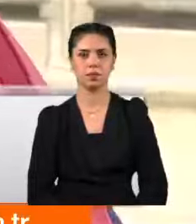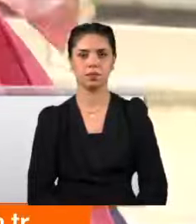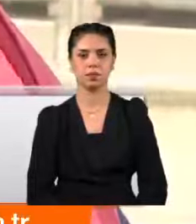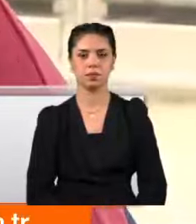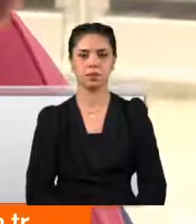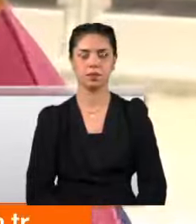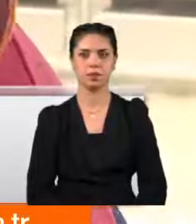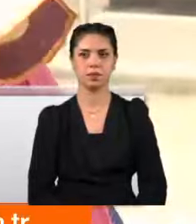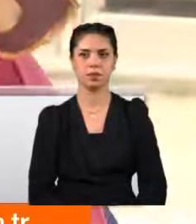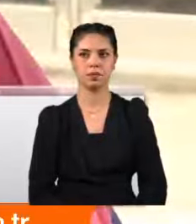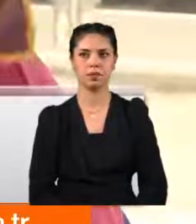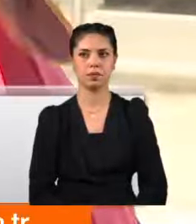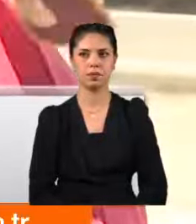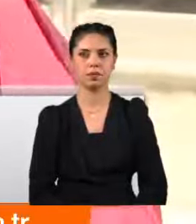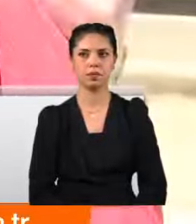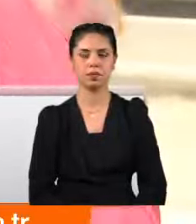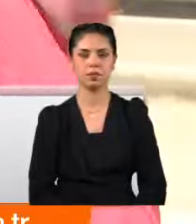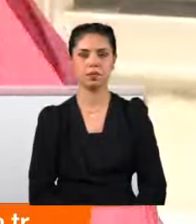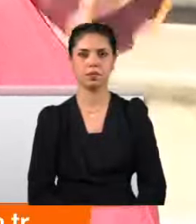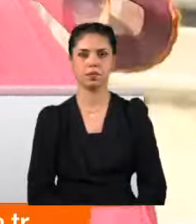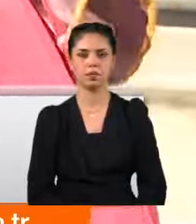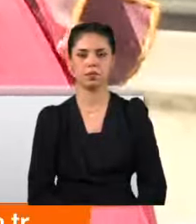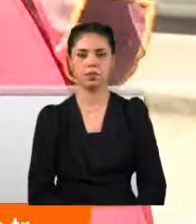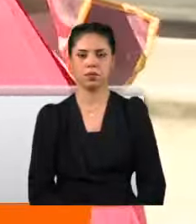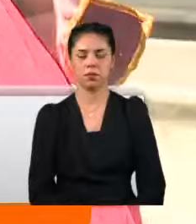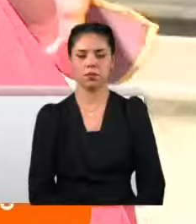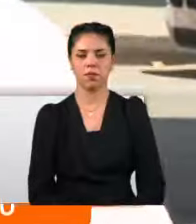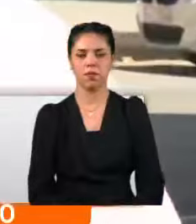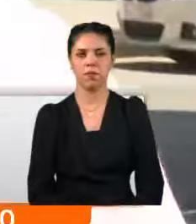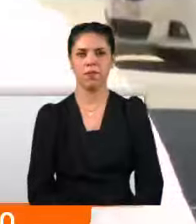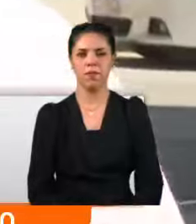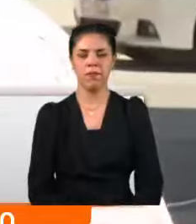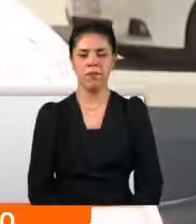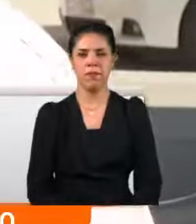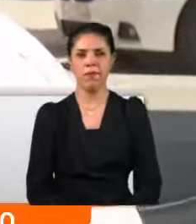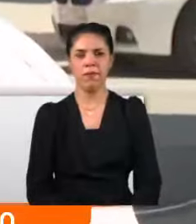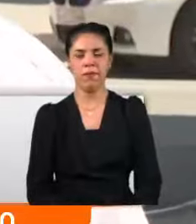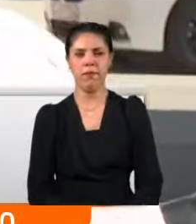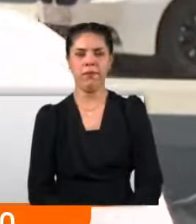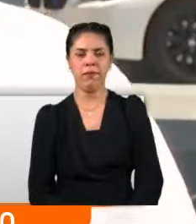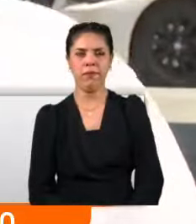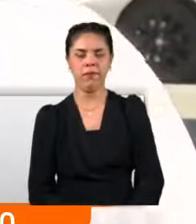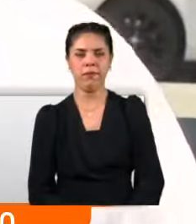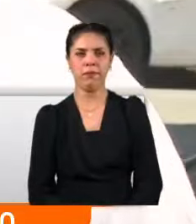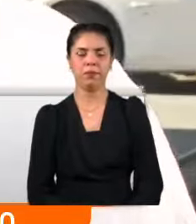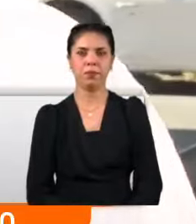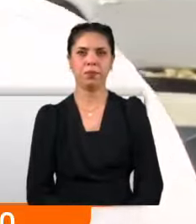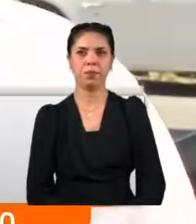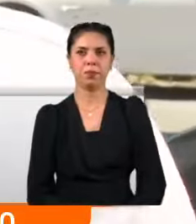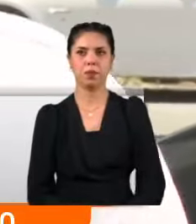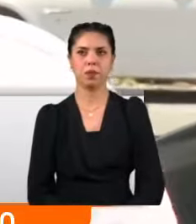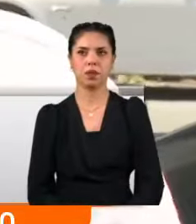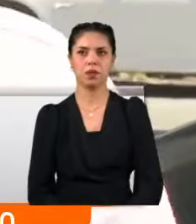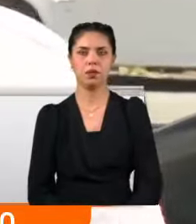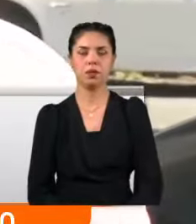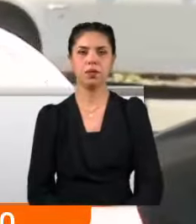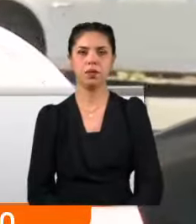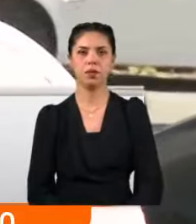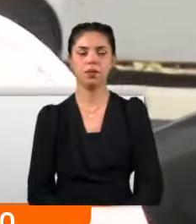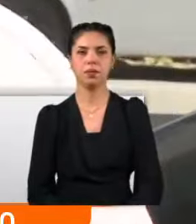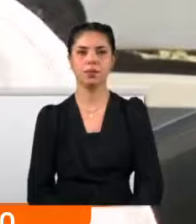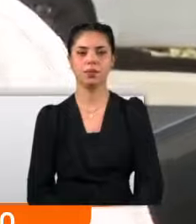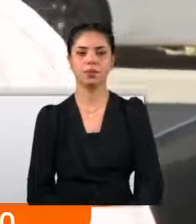Özel okul fiyatları zaten yüksek, kitaplar daha da yüksek bence. Sadece ders kitaplarıyla olsa gene tamam diyeceğiz de ama dediği